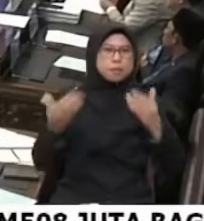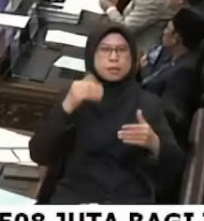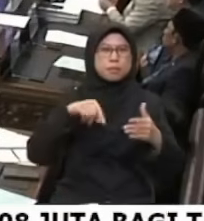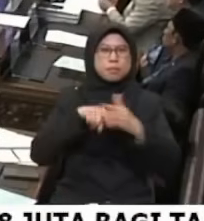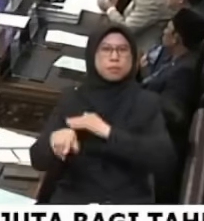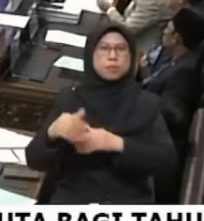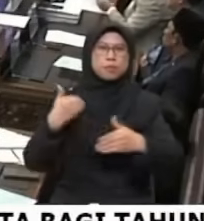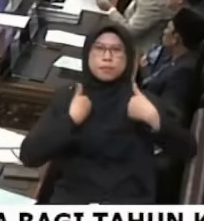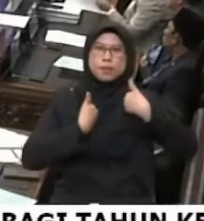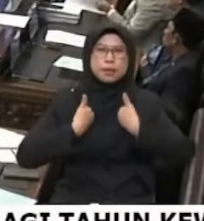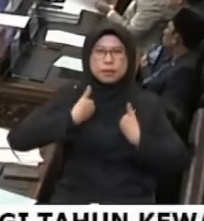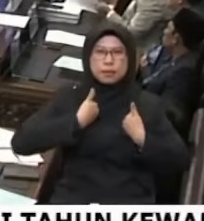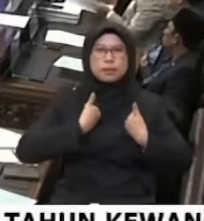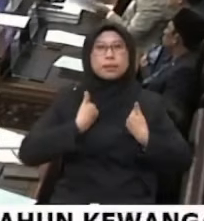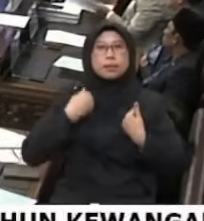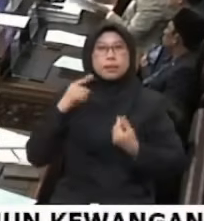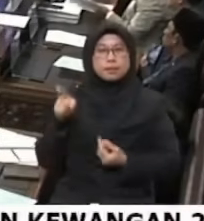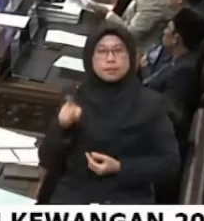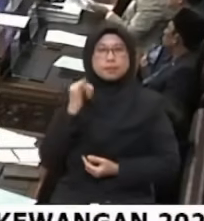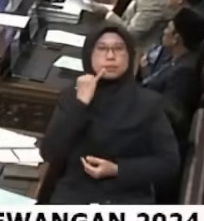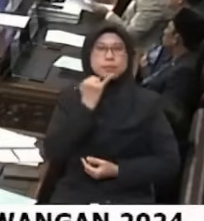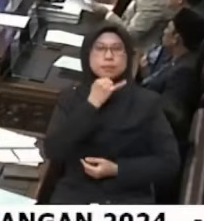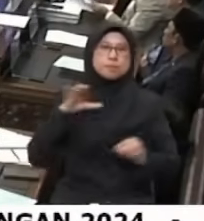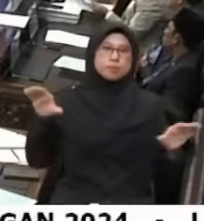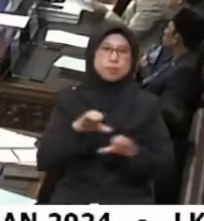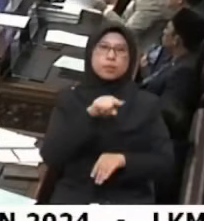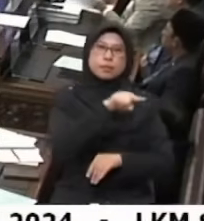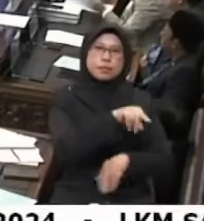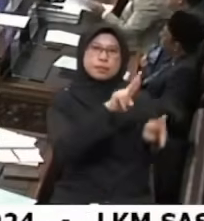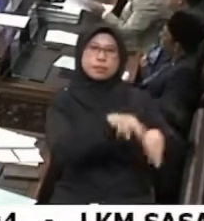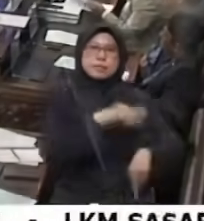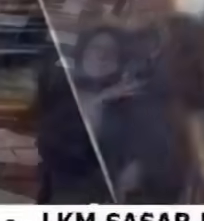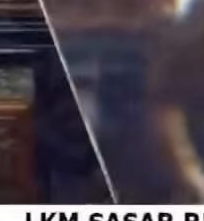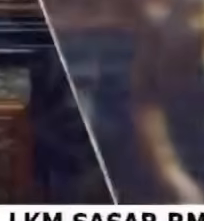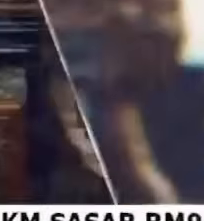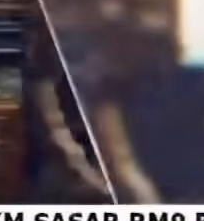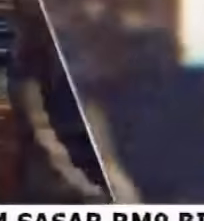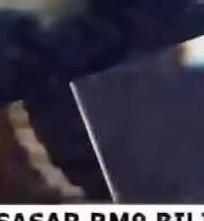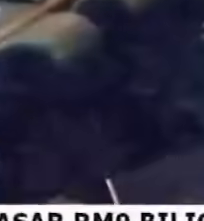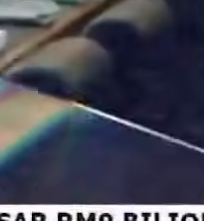dilakukan oleh rejim Zionis Israel ke atas rakyat